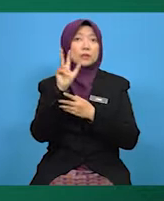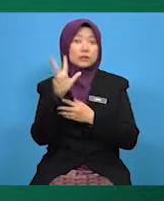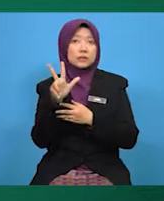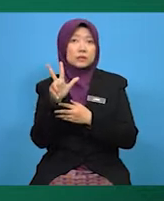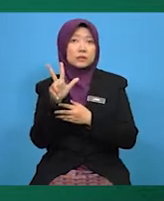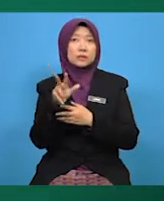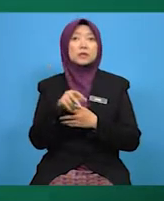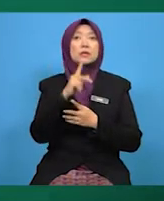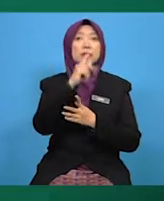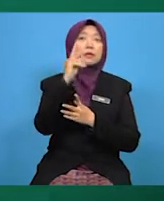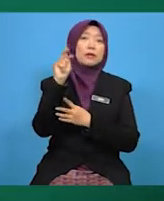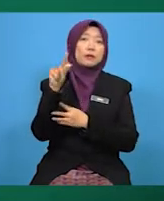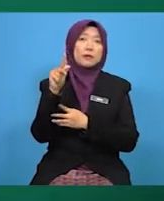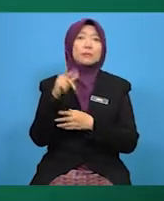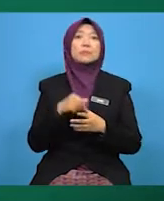terhadap KDNK.